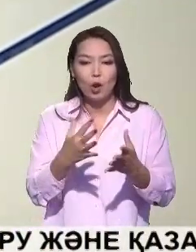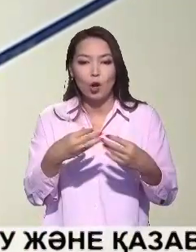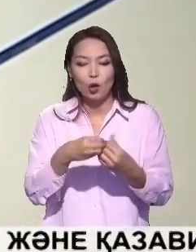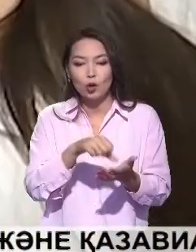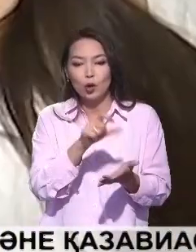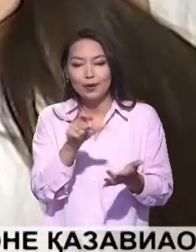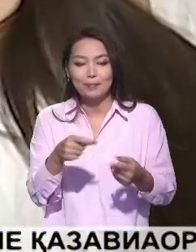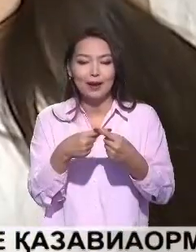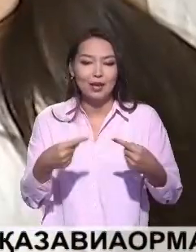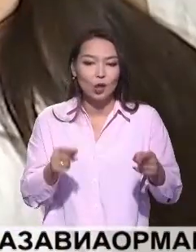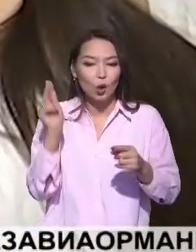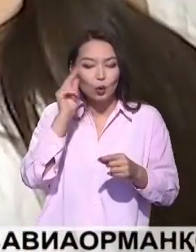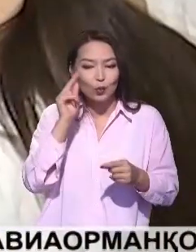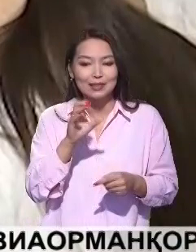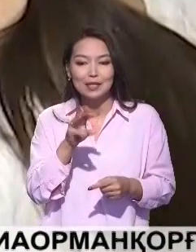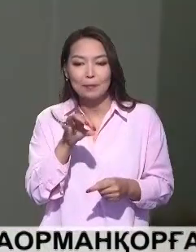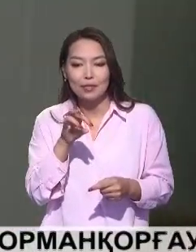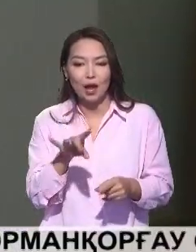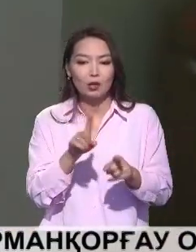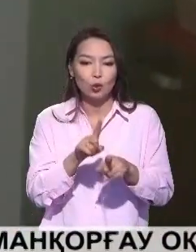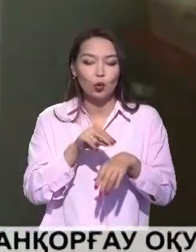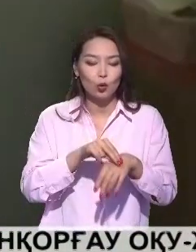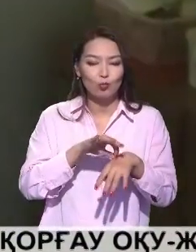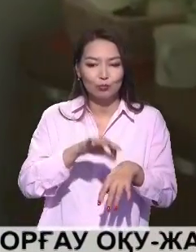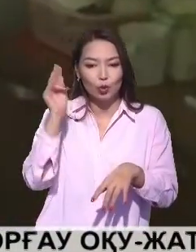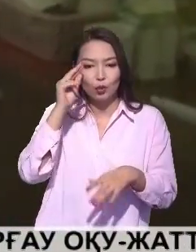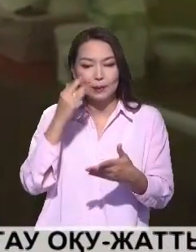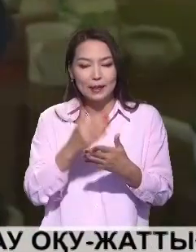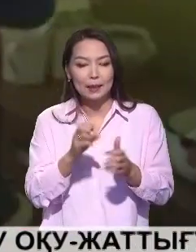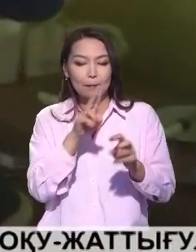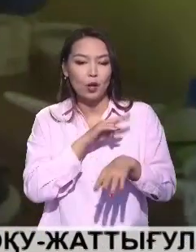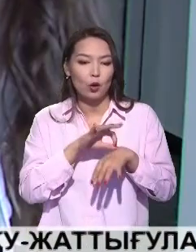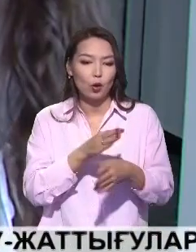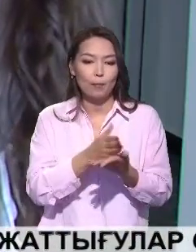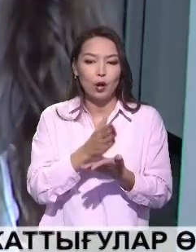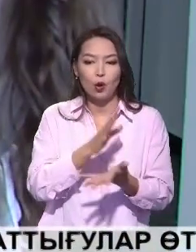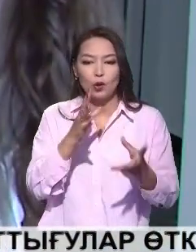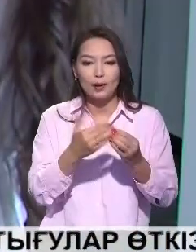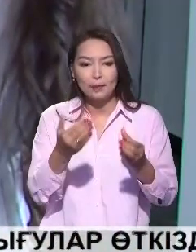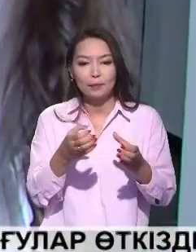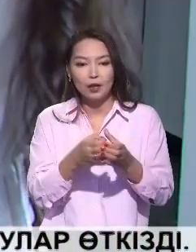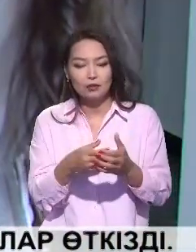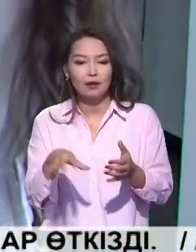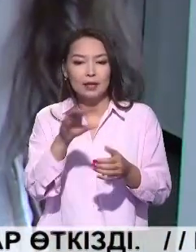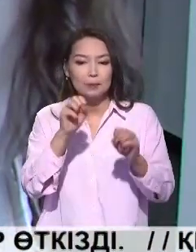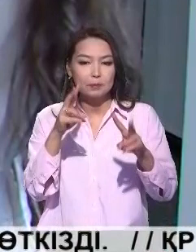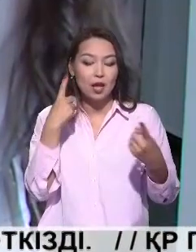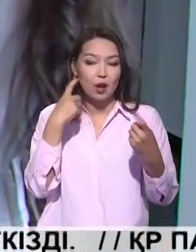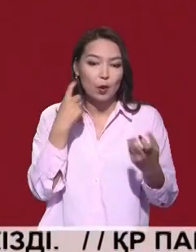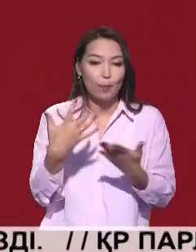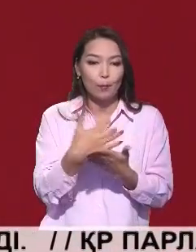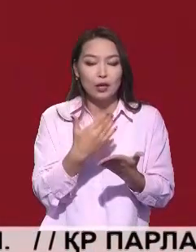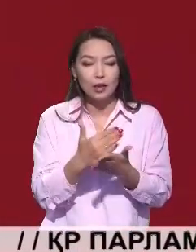түрлі курстар мен семинарлардан өтуге мүмкіндігі бар. Мониторингтік топтар құрылып, жанұялар бойынша алдын ала ақпарат жинайды. Бұл мекемелер